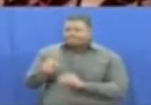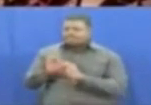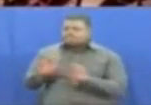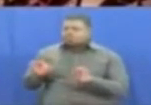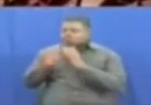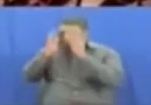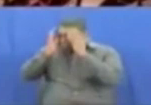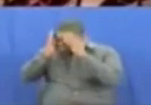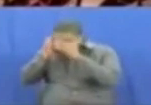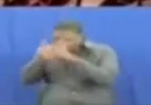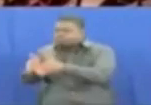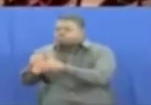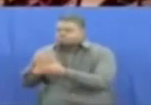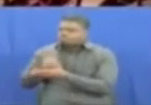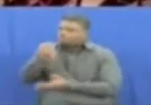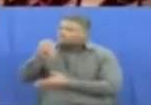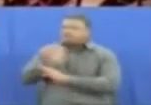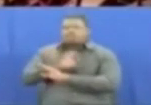kwenye bajeti